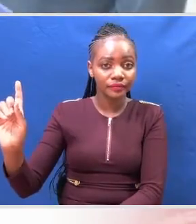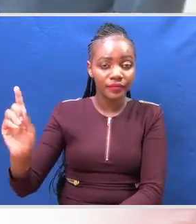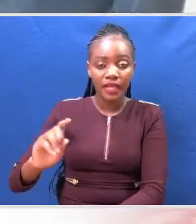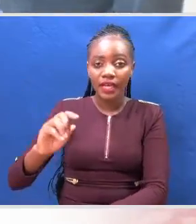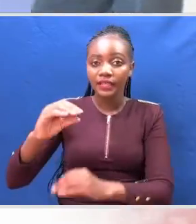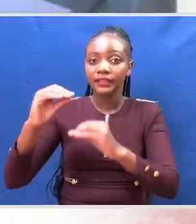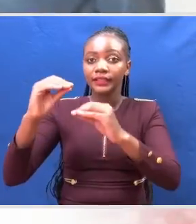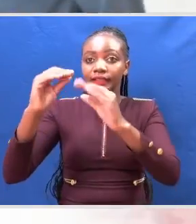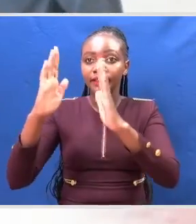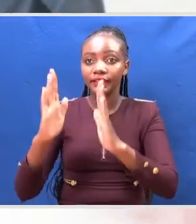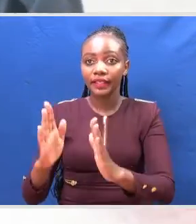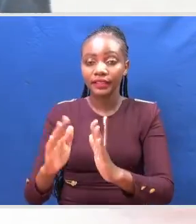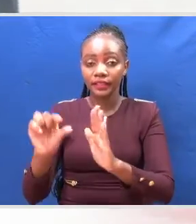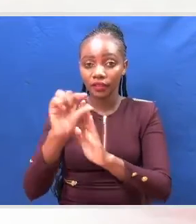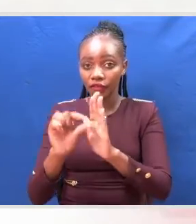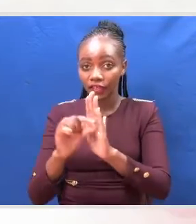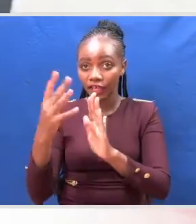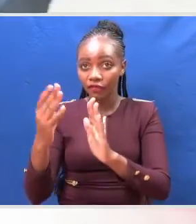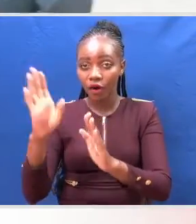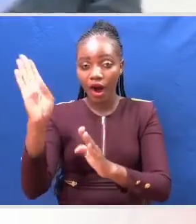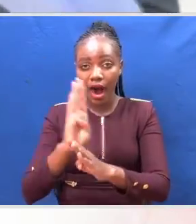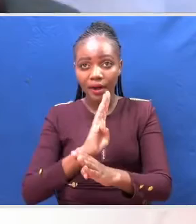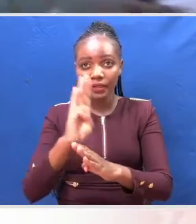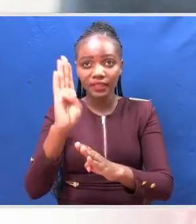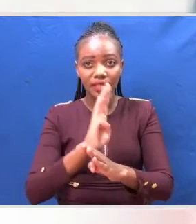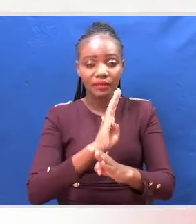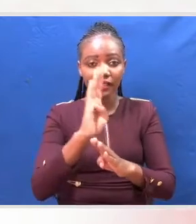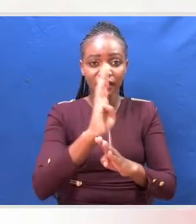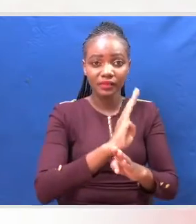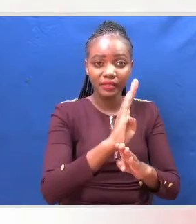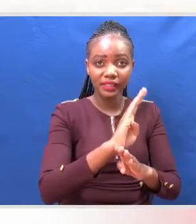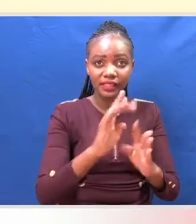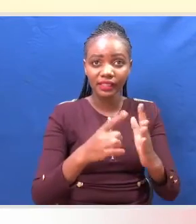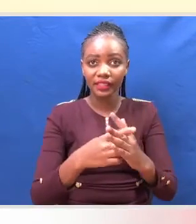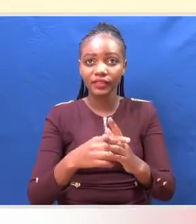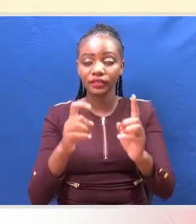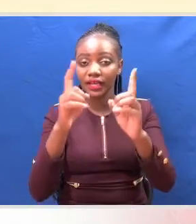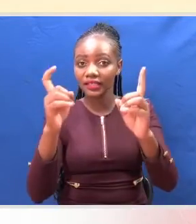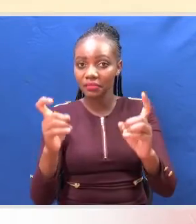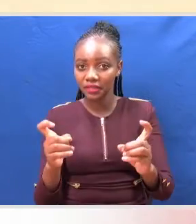walimu wa wanafunzi wa gredi la 4 wako kwenye shughuli ya wanafunzi kuanza kufanya mtihani.